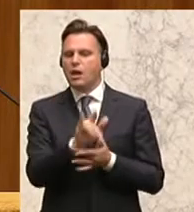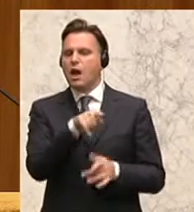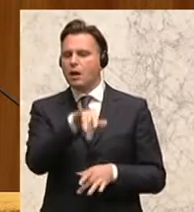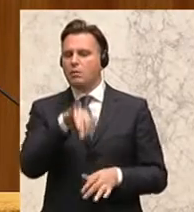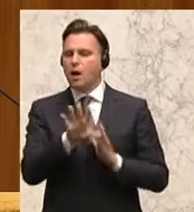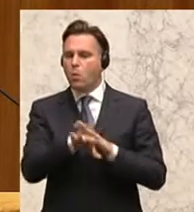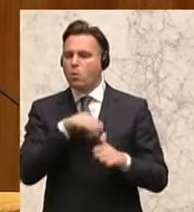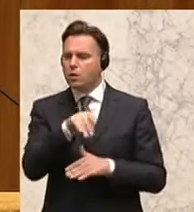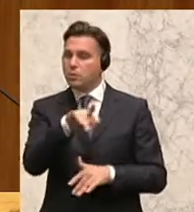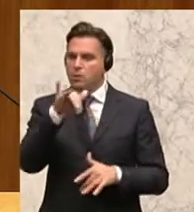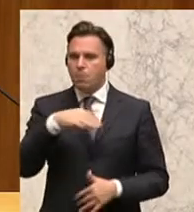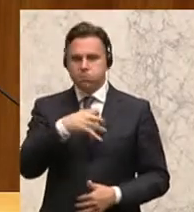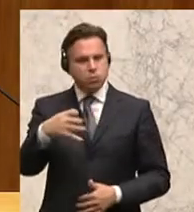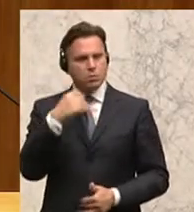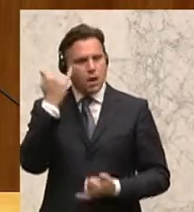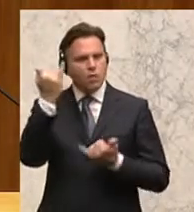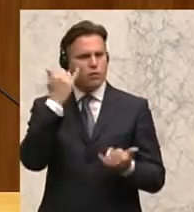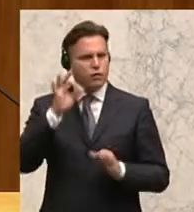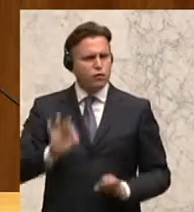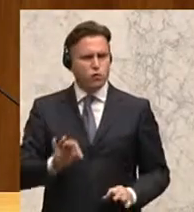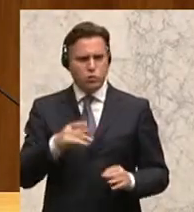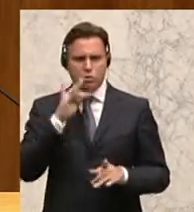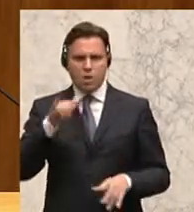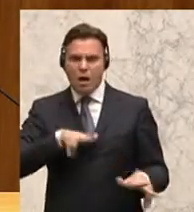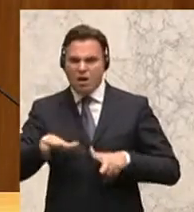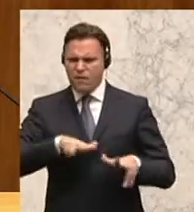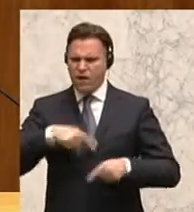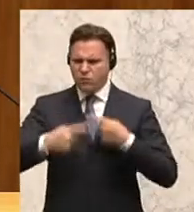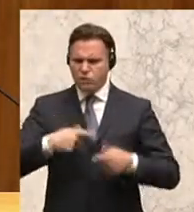innovative Bürger. Reitet dagegen mit Verwaltungsverfahren,